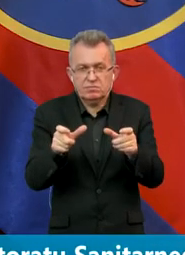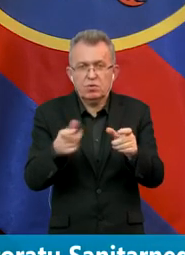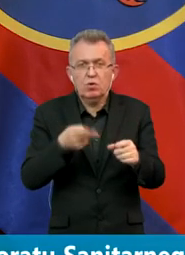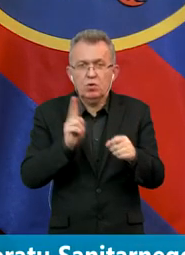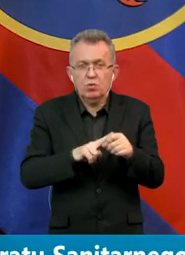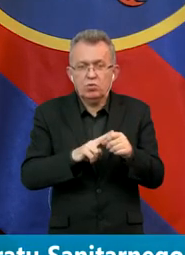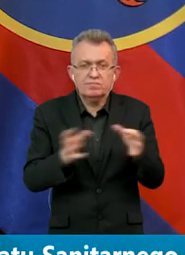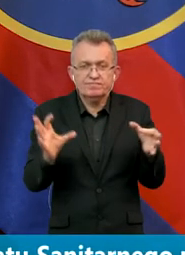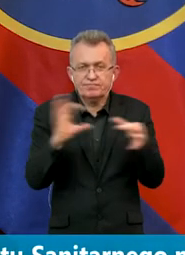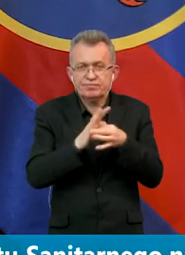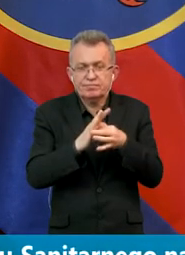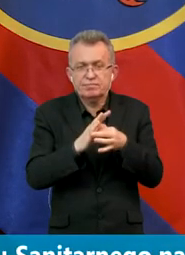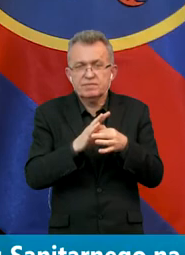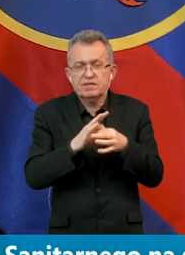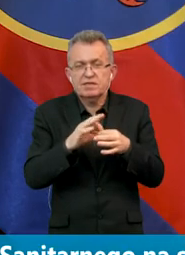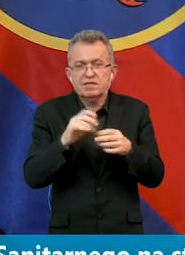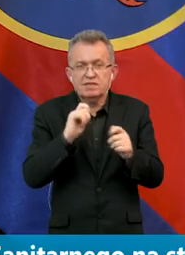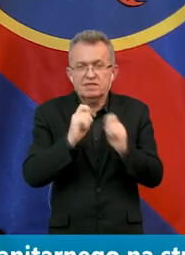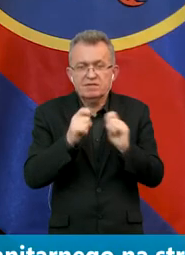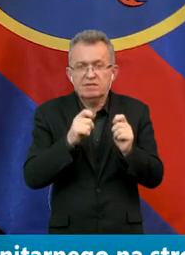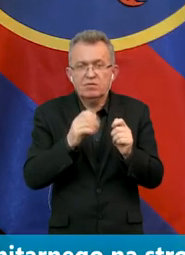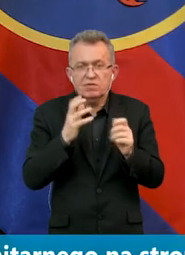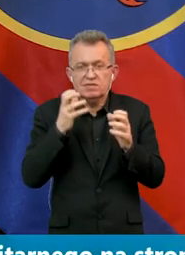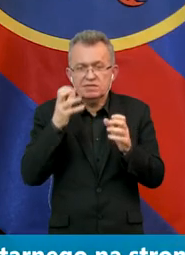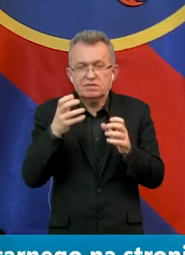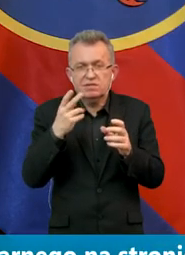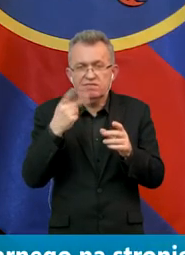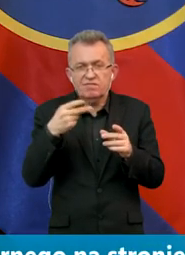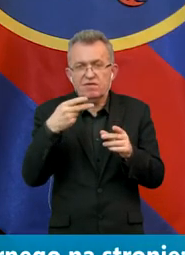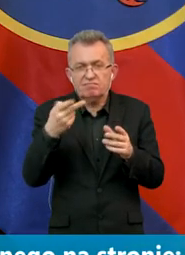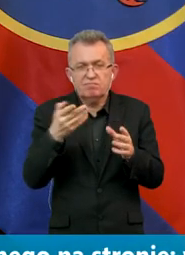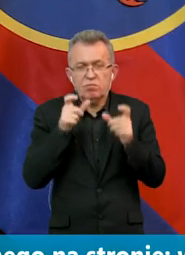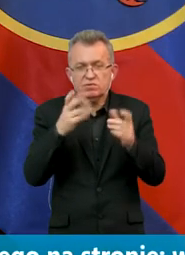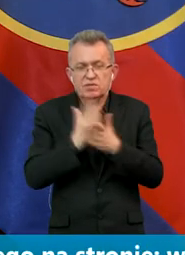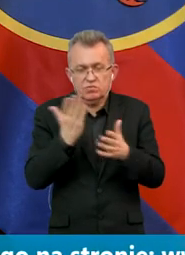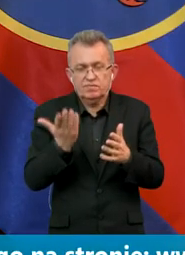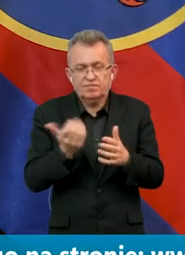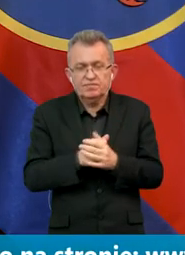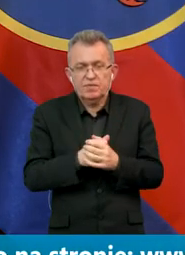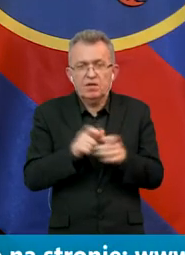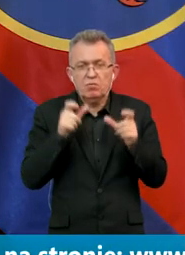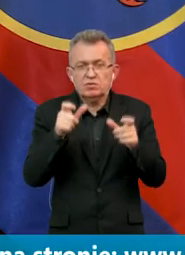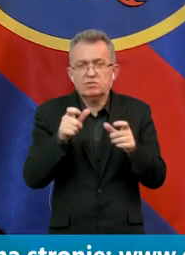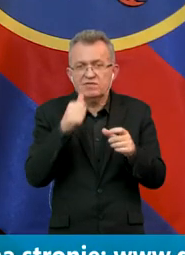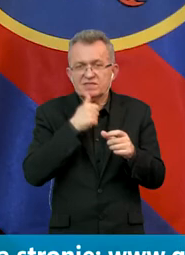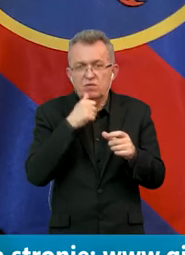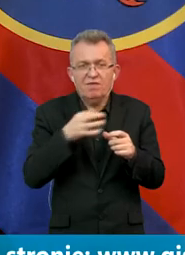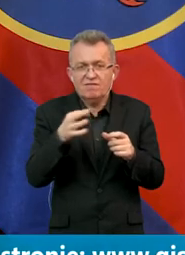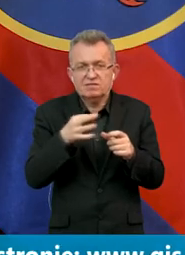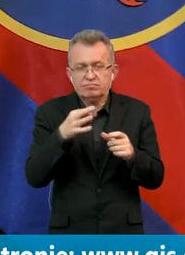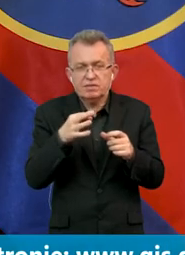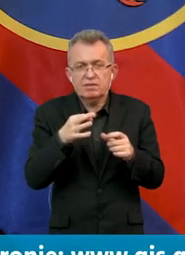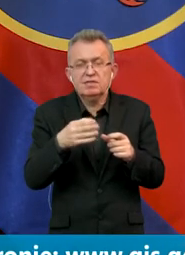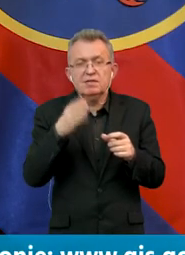by zastępował transfer trasą zamkową i mostem długim. Most na Wyspę Zieloną